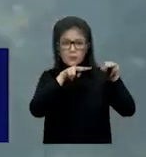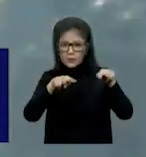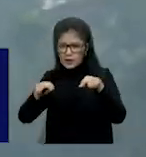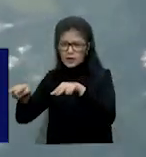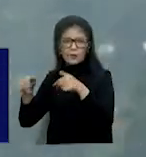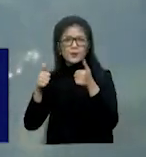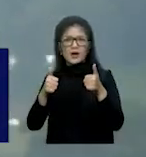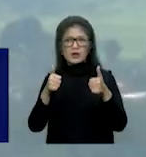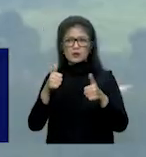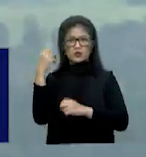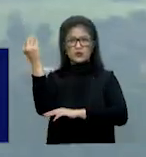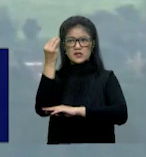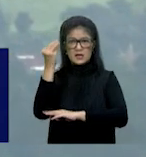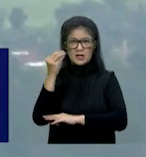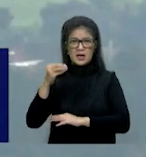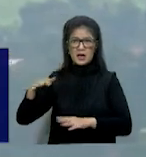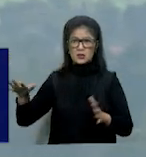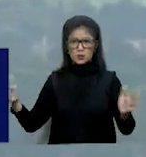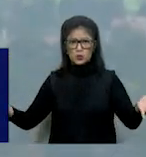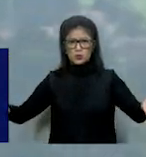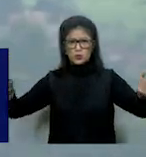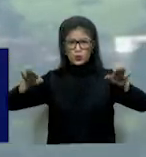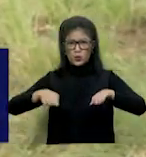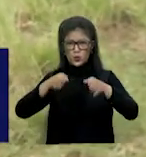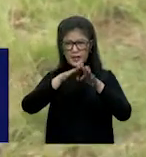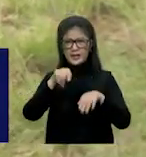wisata paralayang Bukit Santiong, Subang, Jawa Barat.